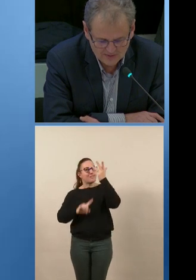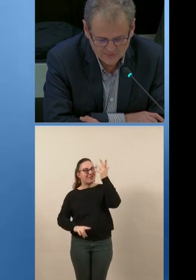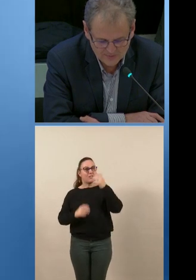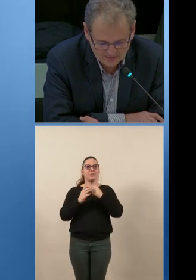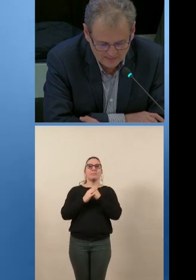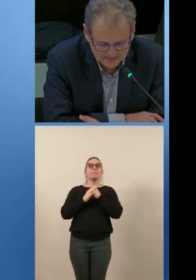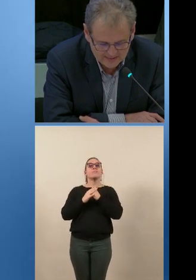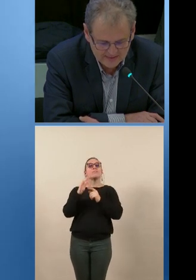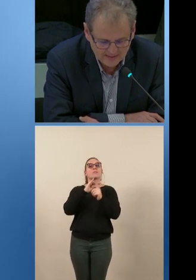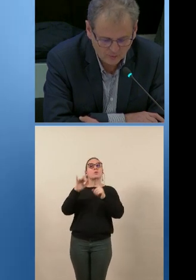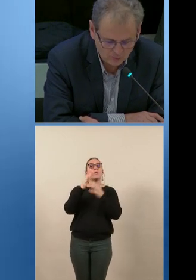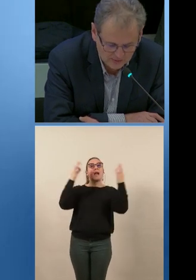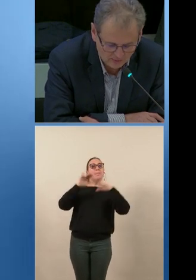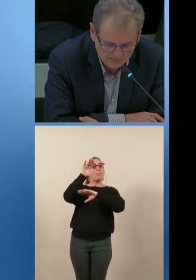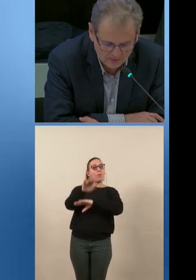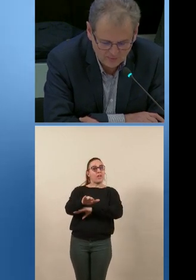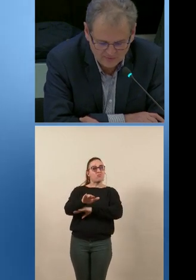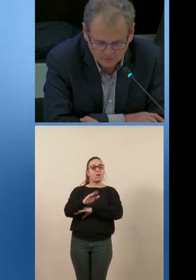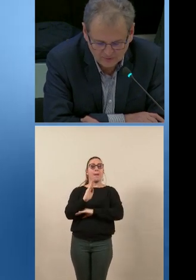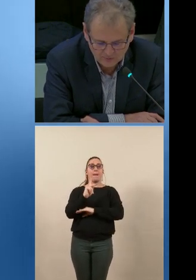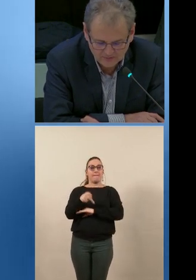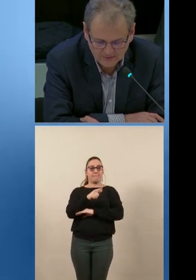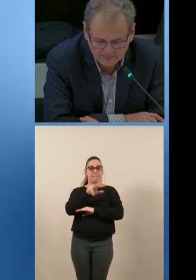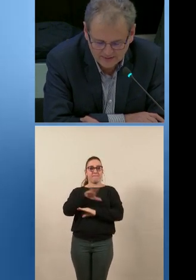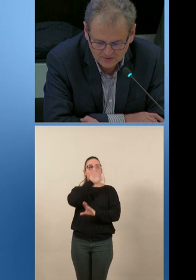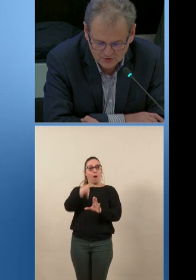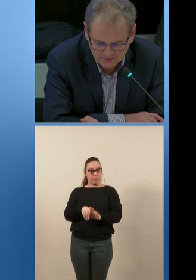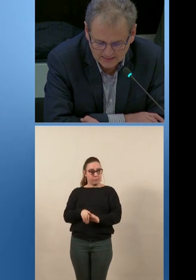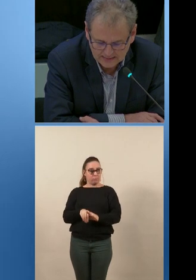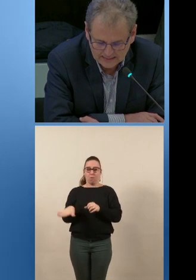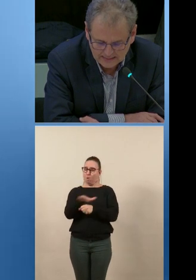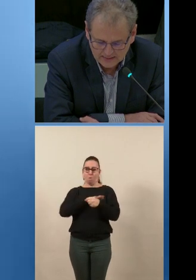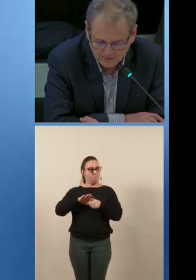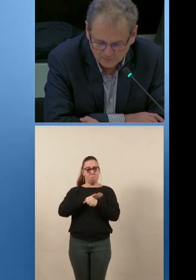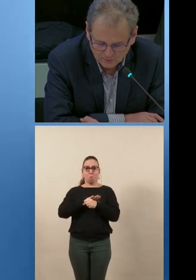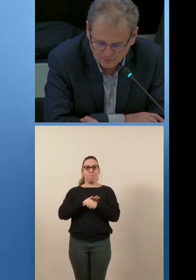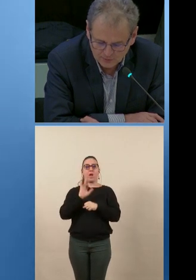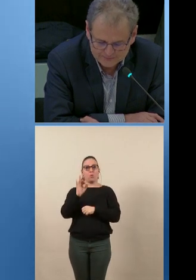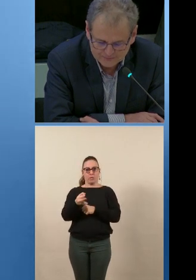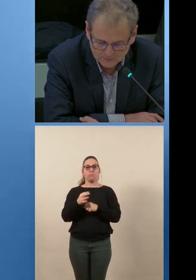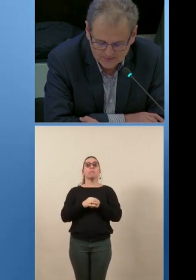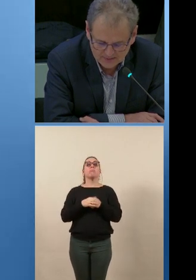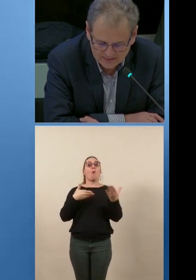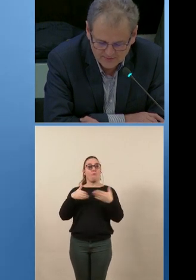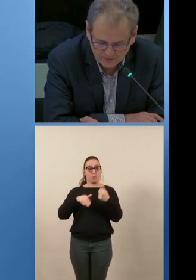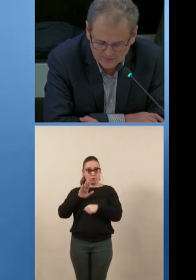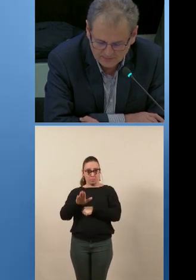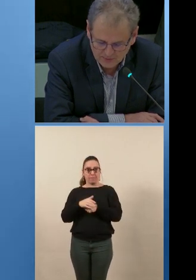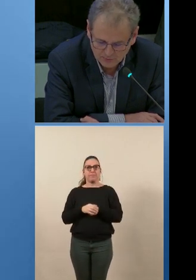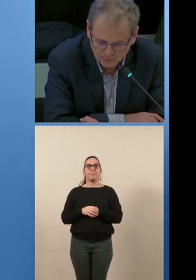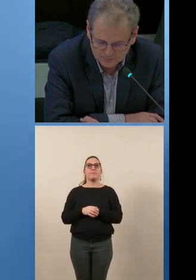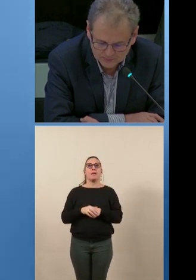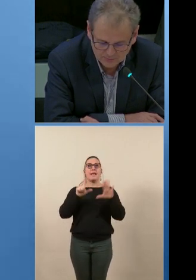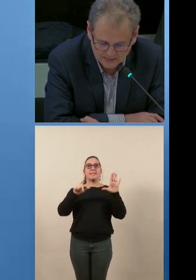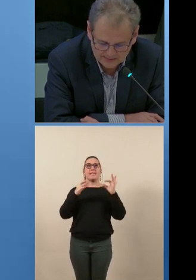le bouclier social et climatique qui introduit dans le BP 2023 sera inscrit à plein régime en fonctionnement 7 10,7